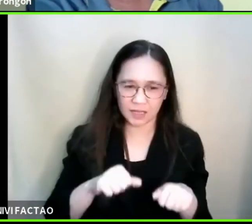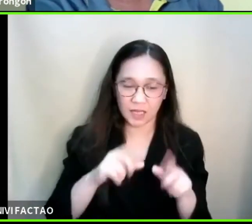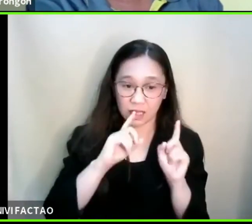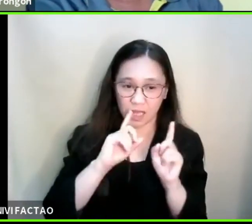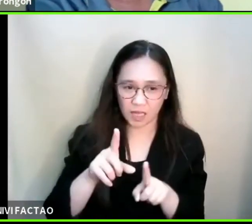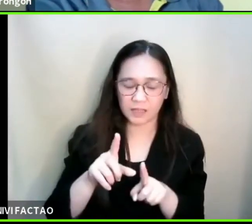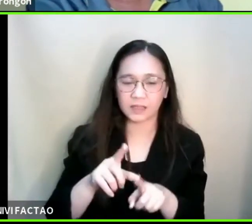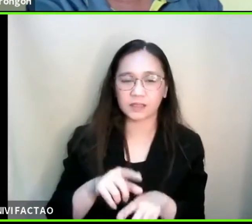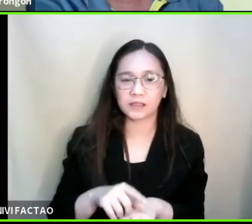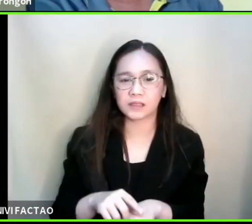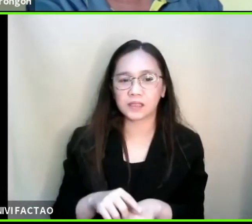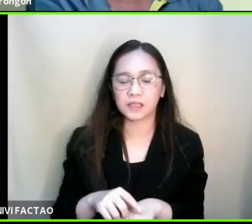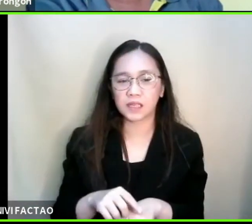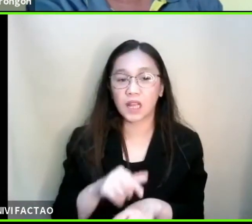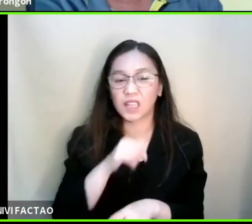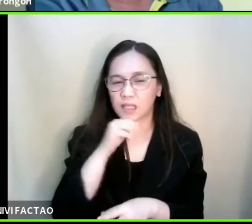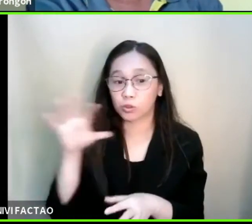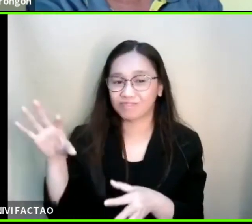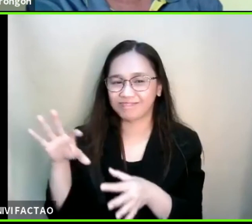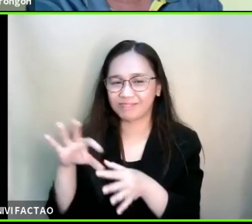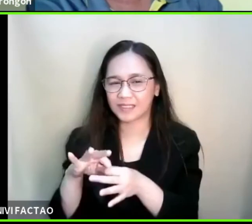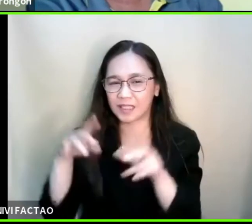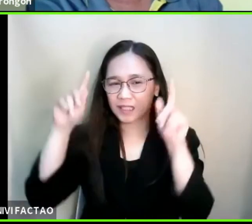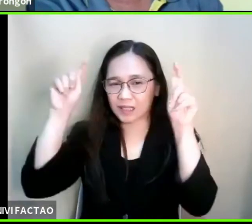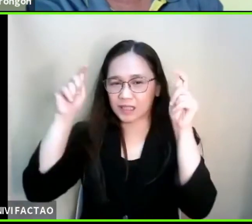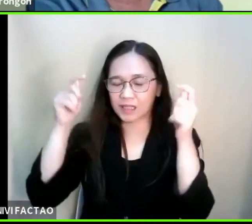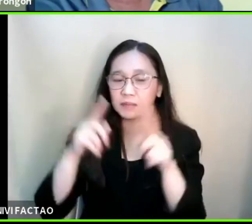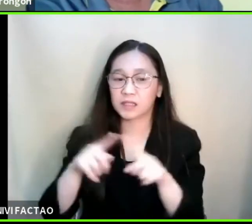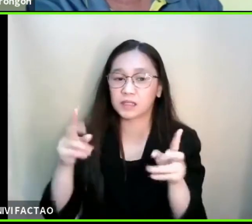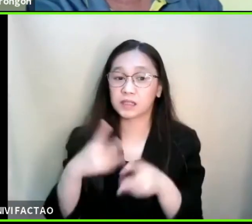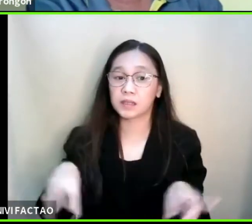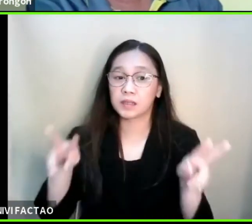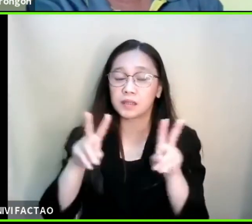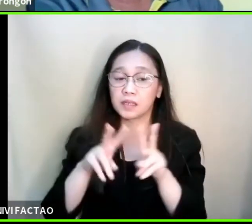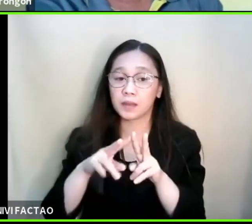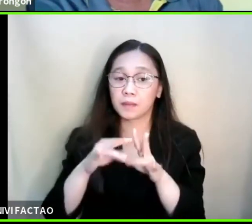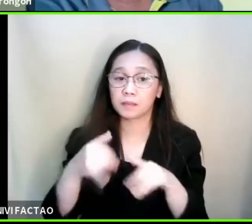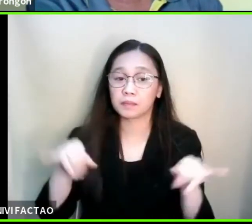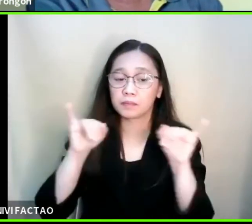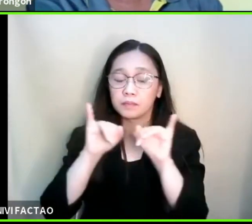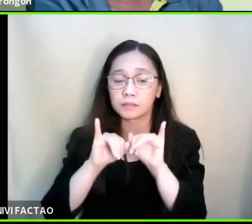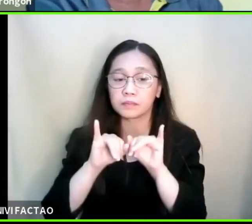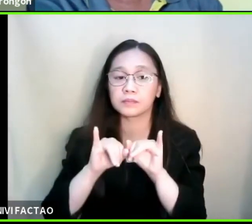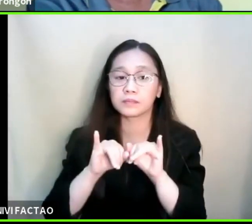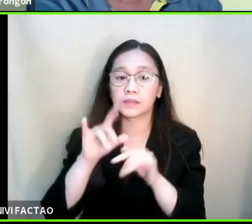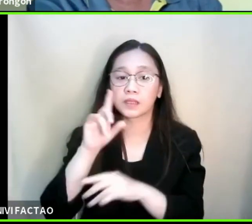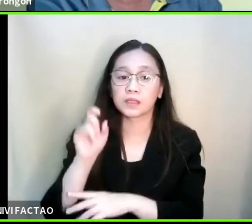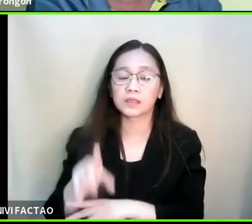although it's not related with the topic, but this is a very important question. Okay, can you read the